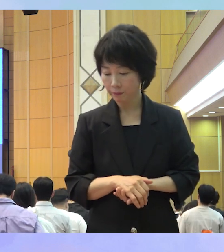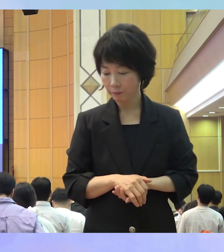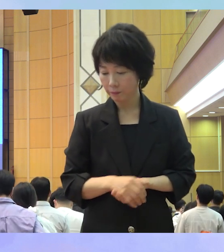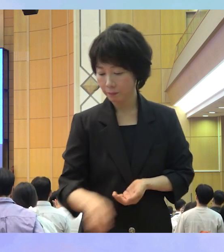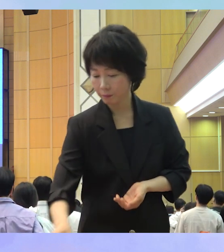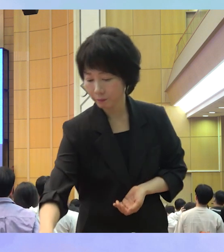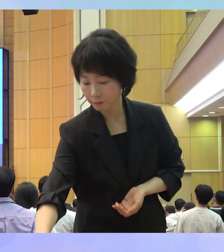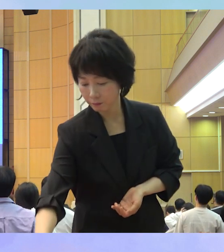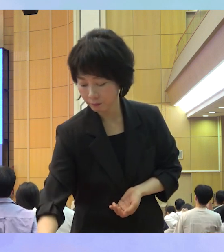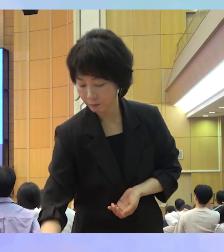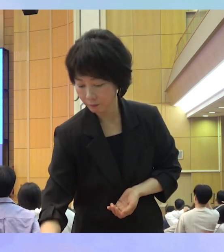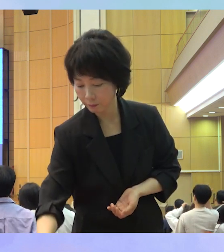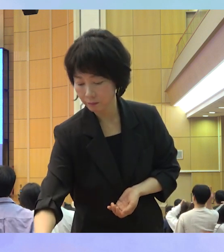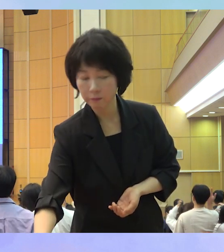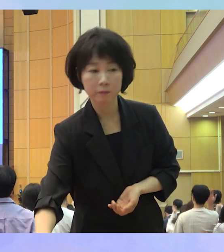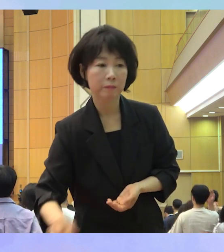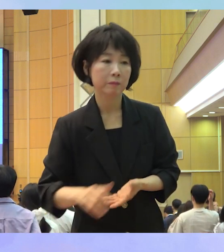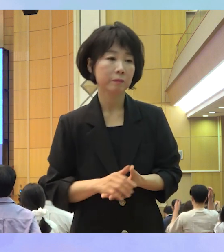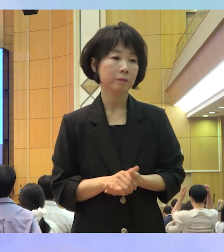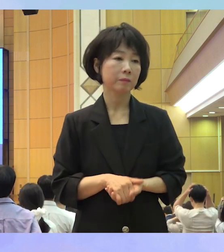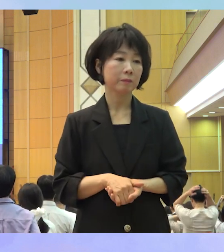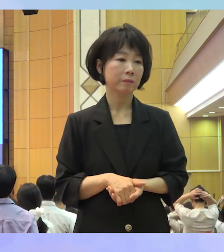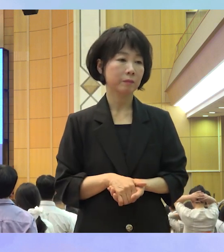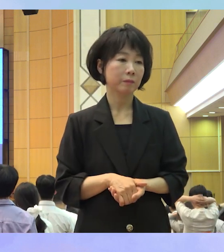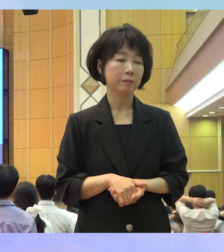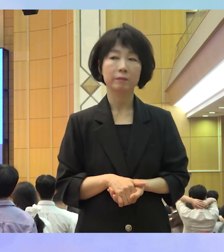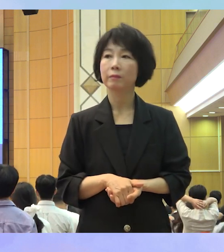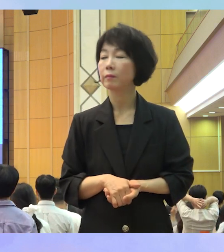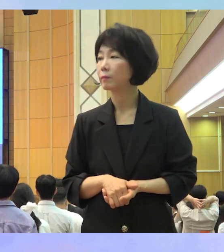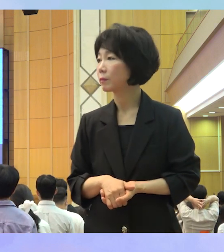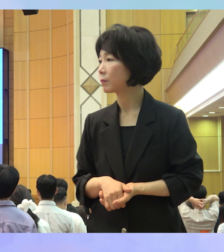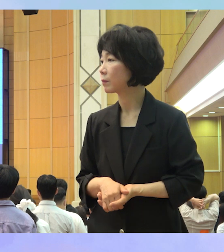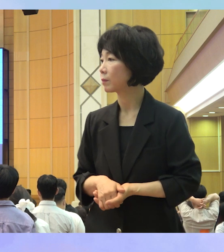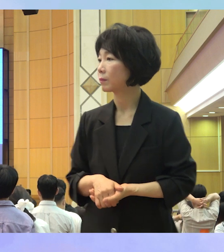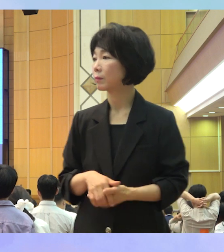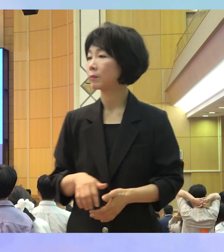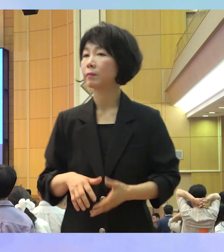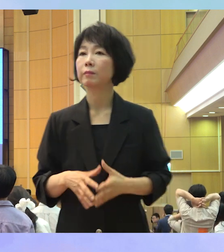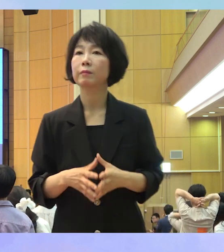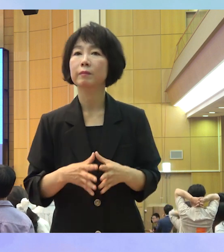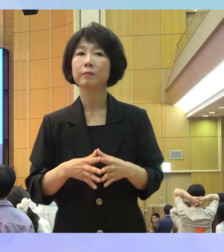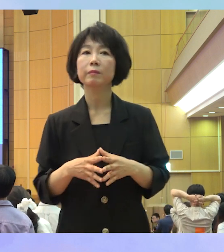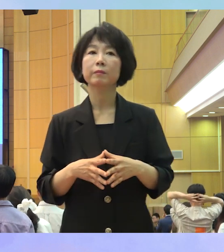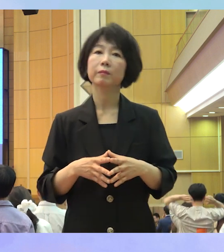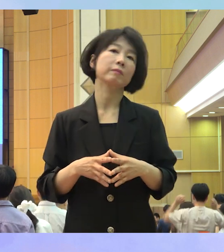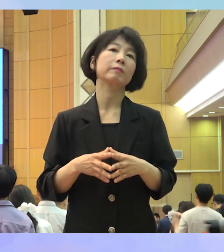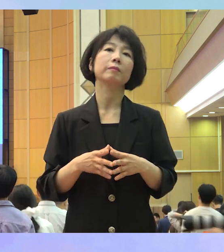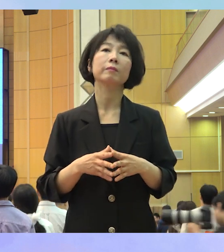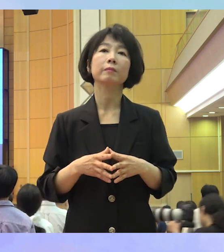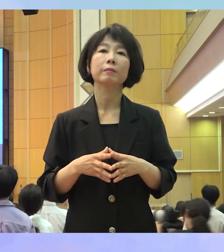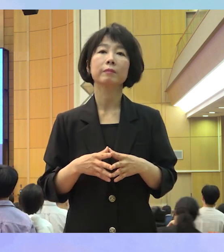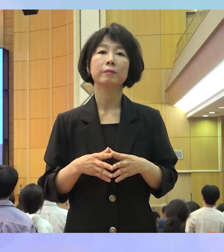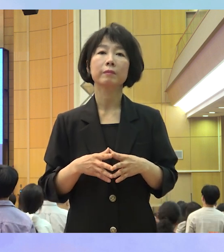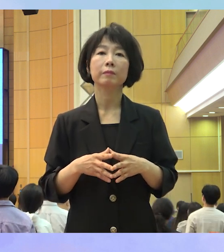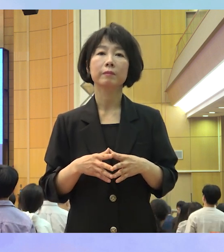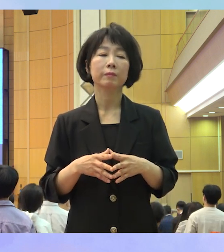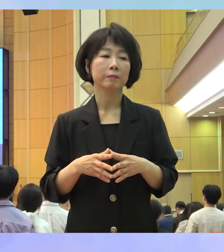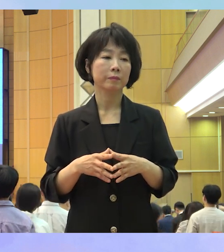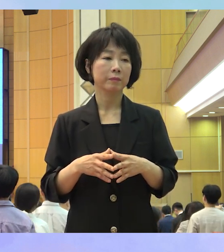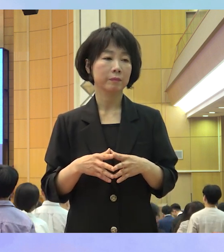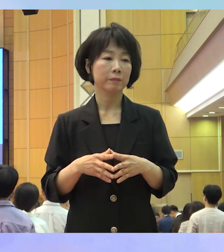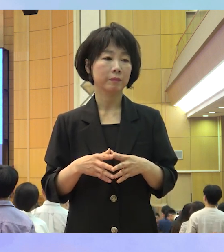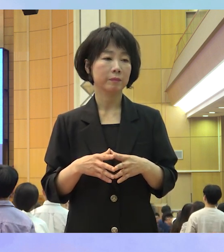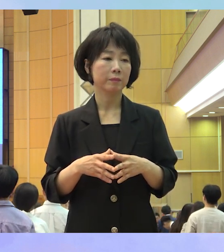만큼 우리가 나 주님의 기쁨 되기 원하네. 우리가 아까 또 하나님의 기쁨이 되어드린다고 했죠.